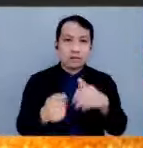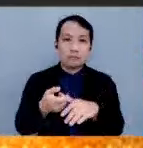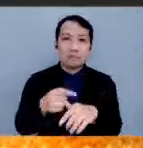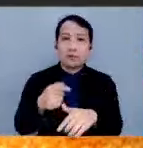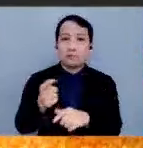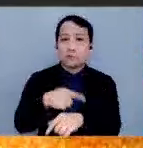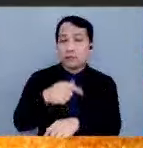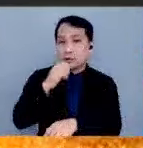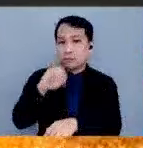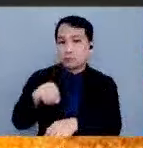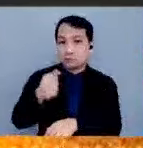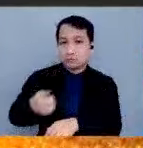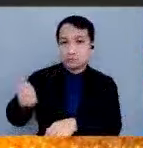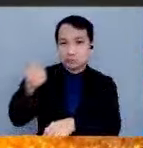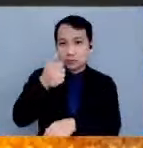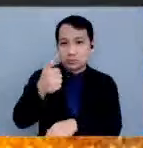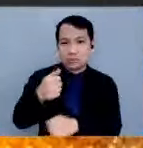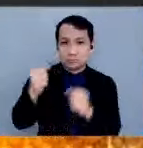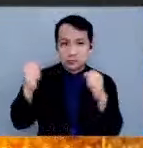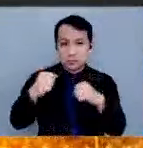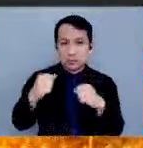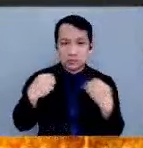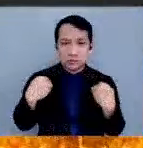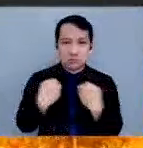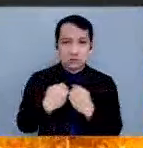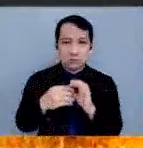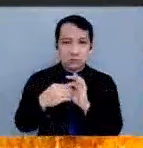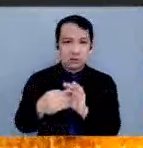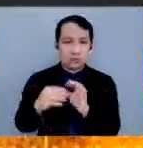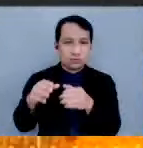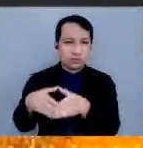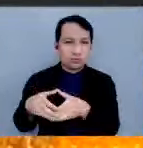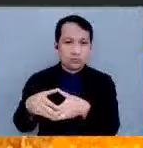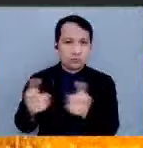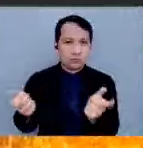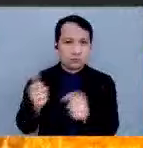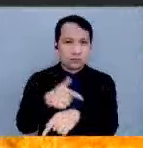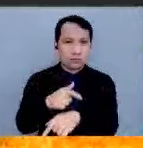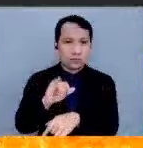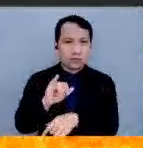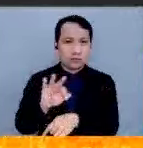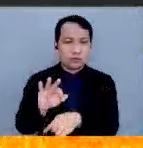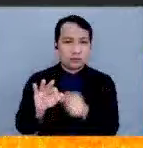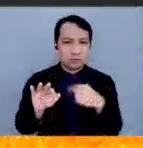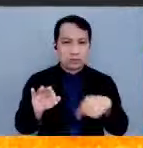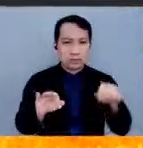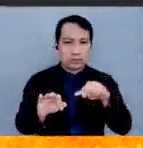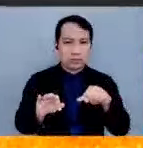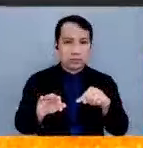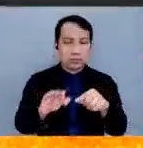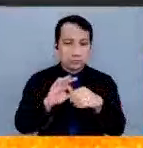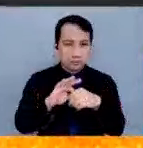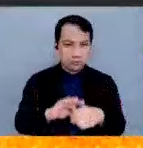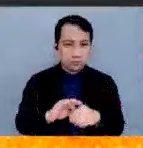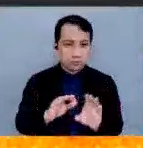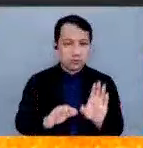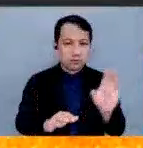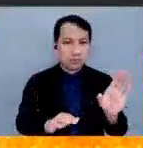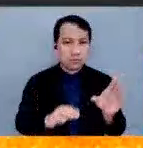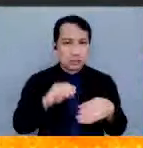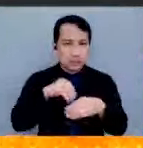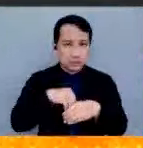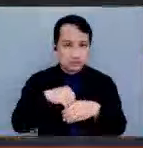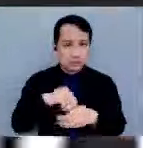may pagsasang-ayon ng isa pang miyembro ng komite. Mababaliktad lamang ito ng majority vote ng mga miyembro ng komite sa loob ng